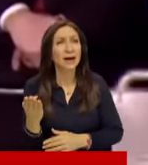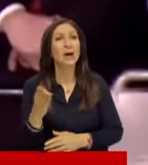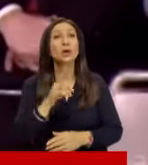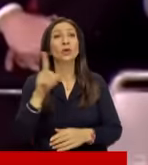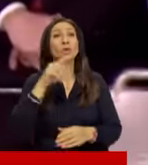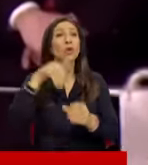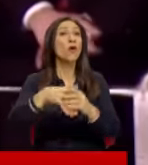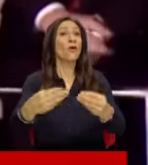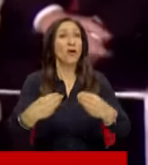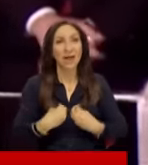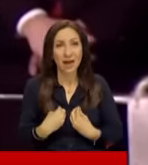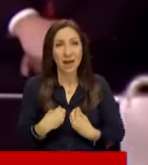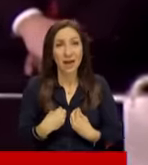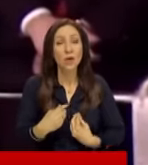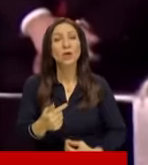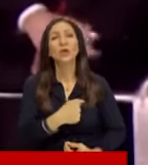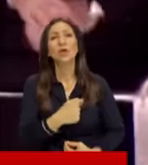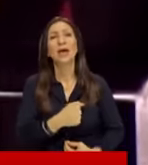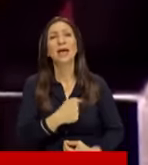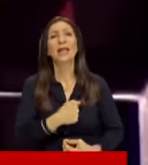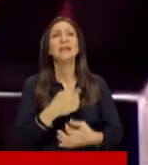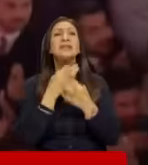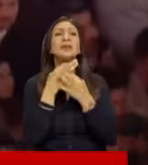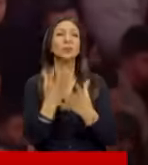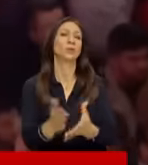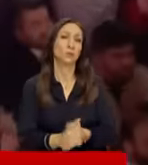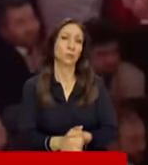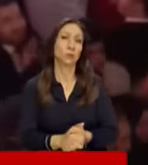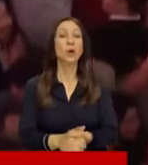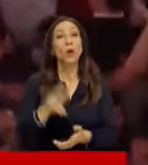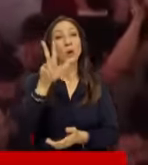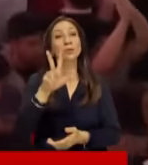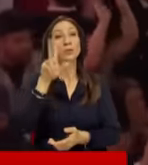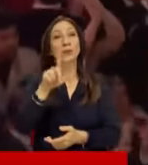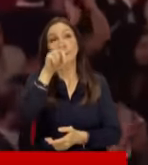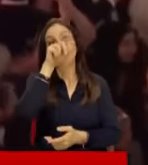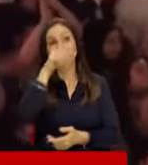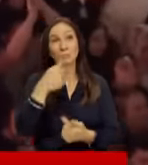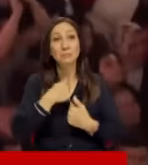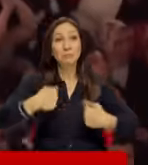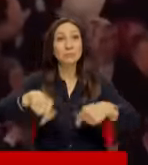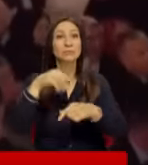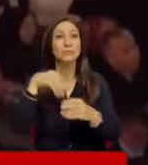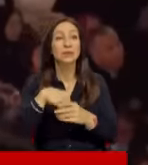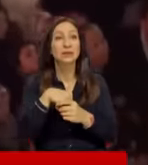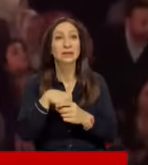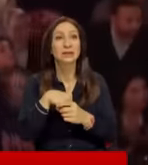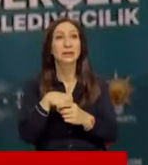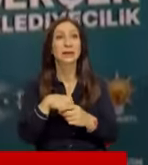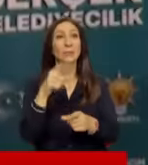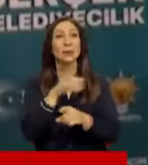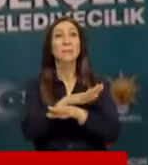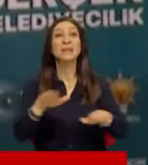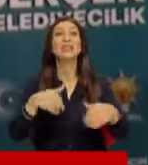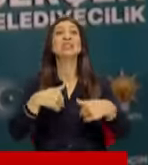Kürt seçmenlere yürekten teşekkür ediyoruz. 31 Mart bizim için bir